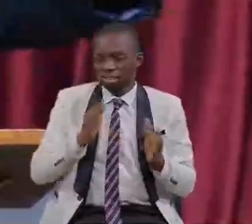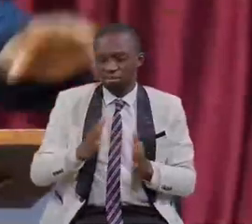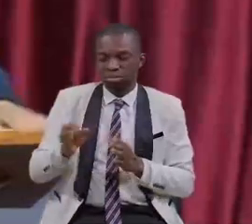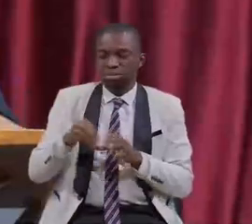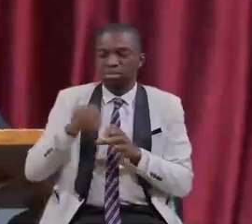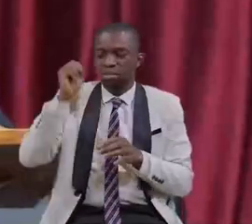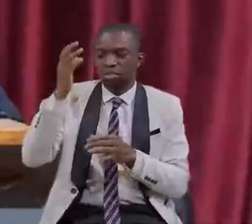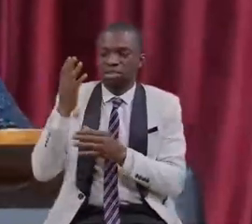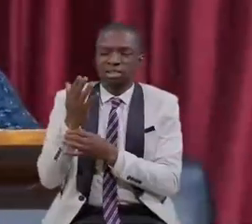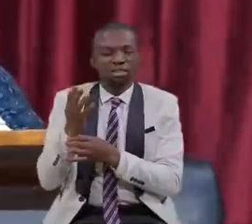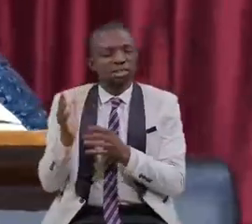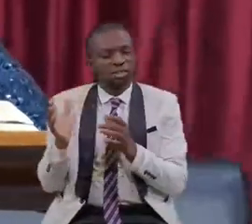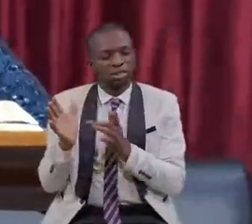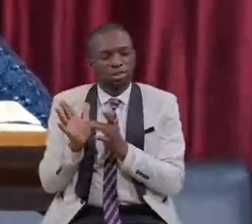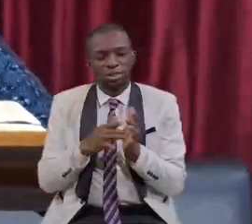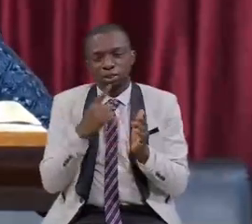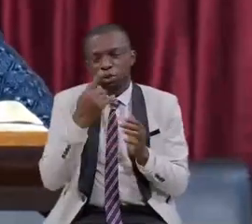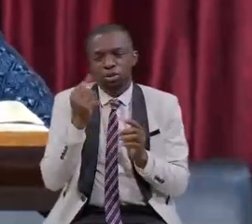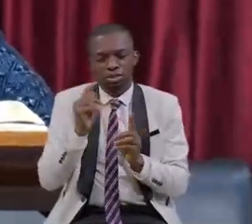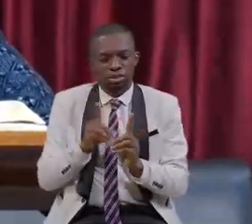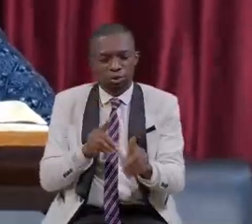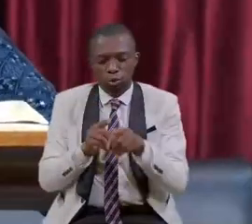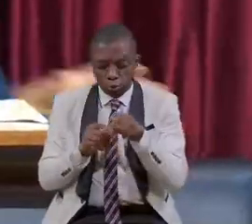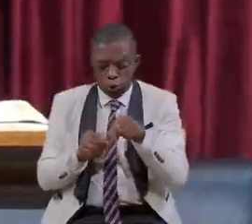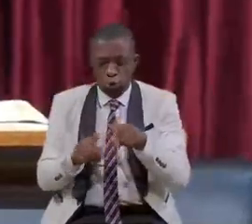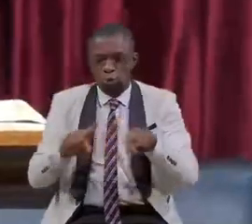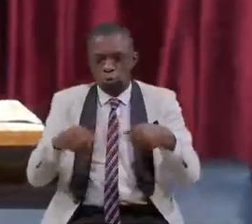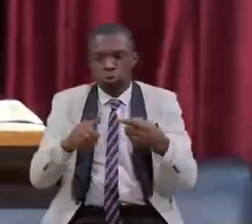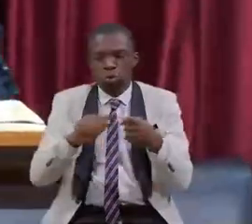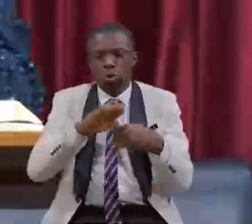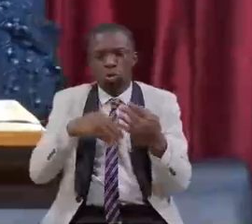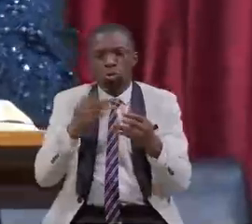pour vous aller partout le monde entier, prêcher la bonne nouvelle à toute la création.